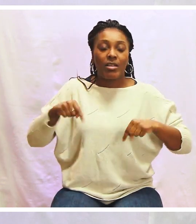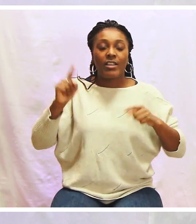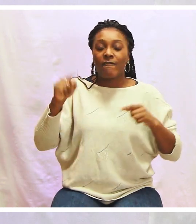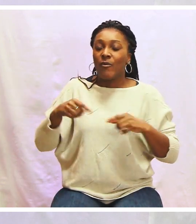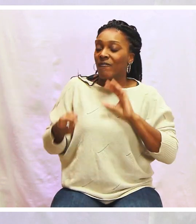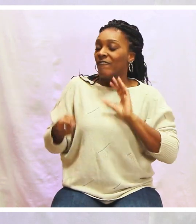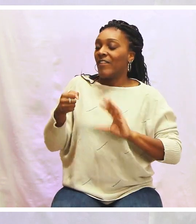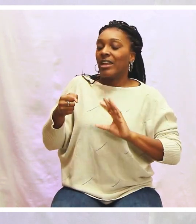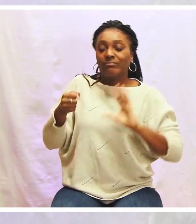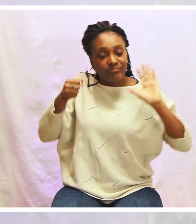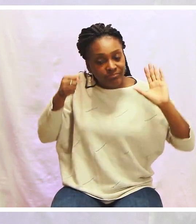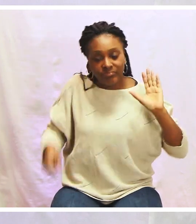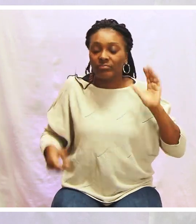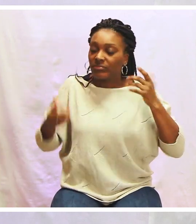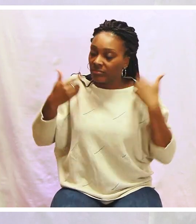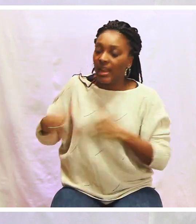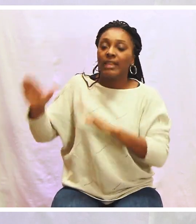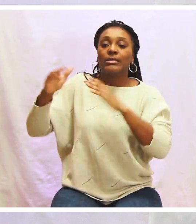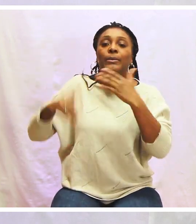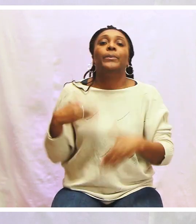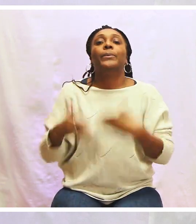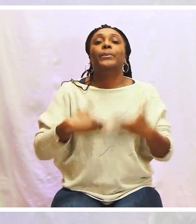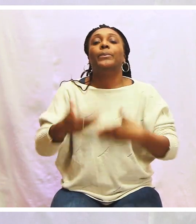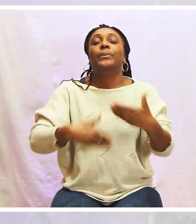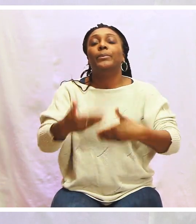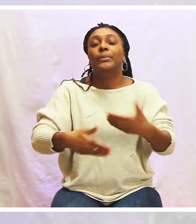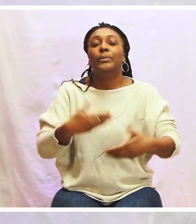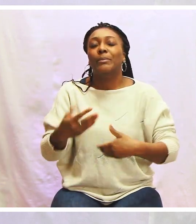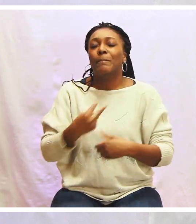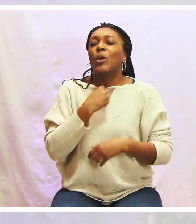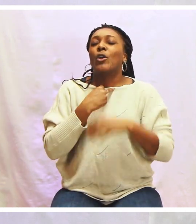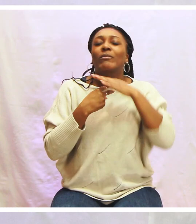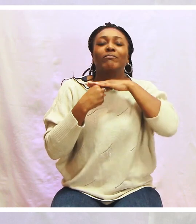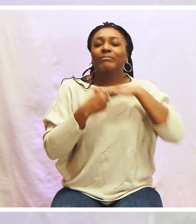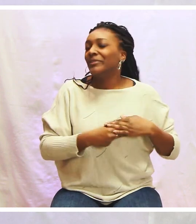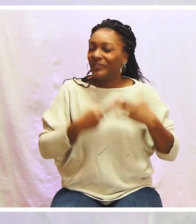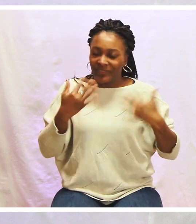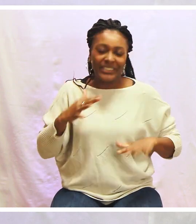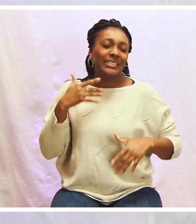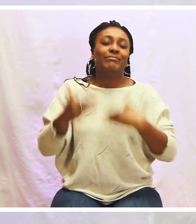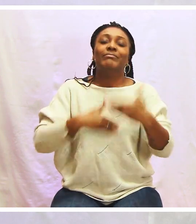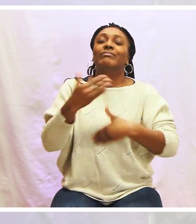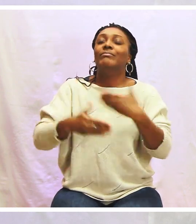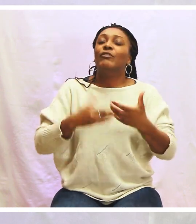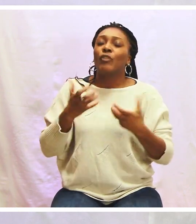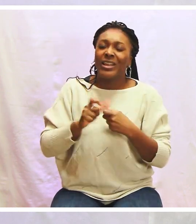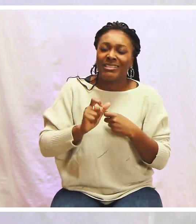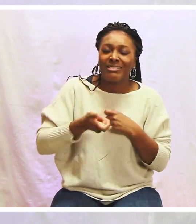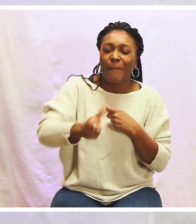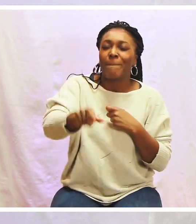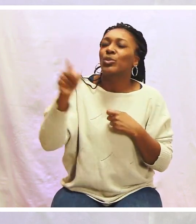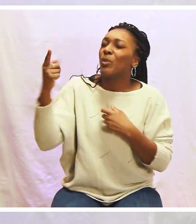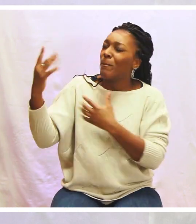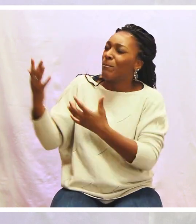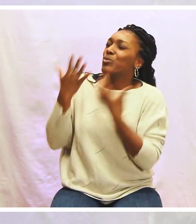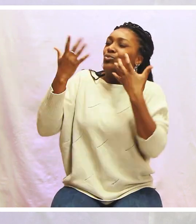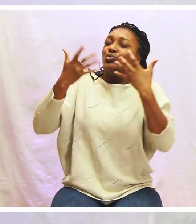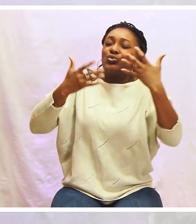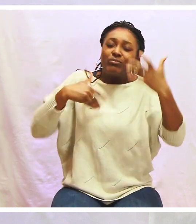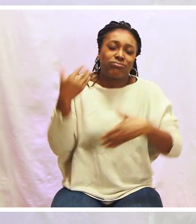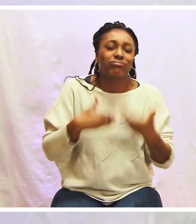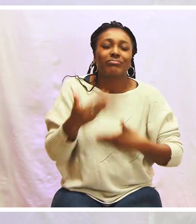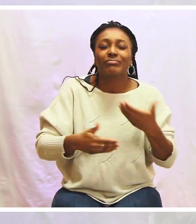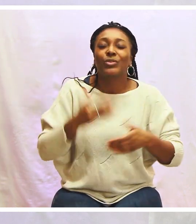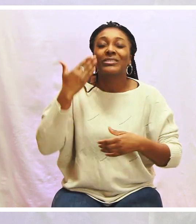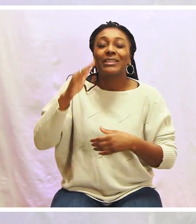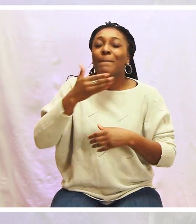renoncer. Père, merci pour ces étapes, Seigneur, dans lesquelles tu nous emmènes, dans lesquelles tu nous propulses. Merci parce que le meilleur est devant nous et